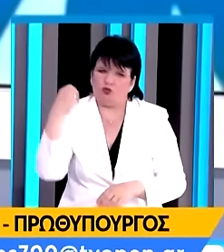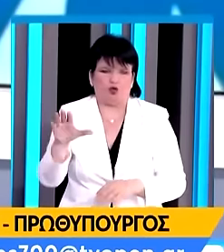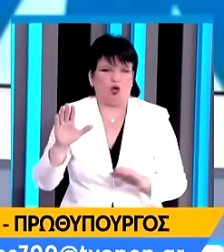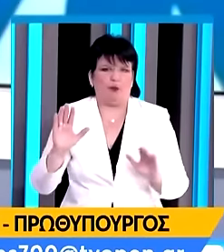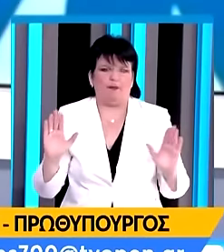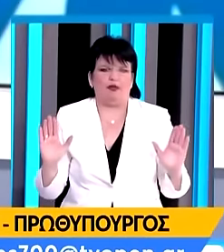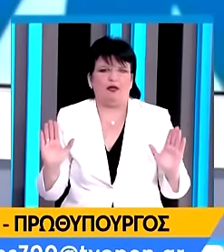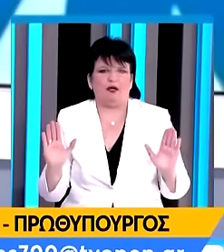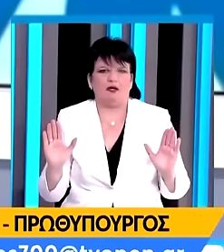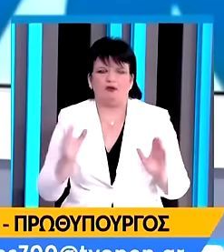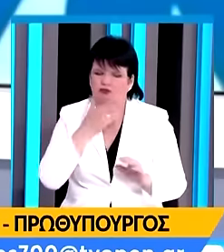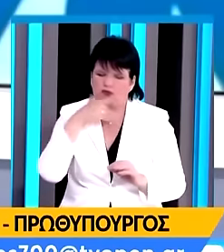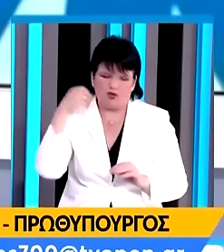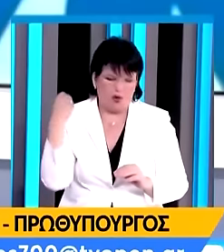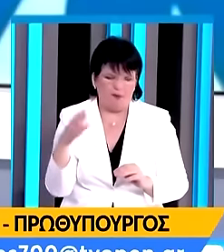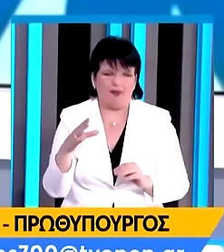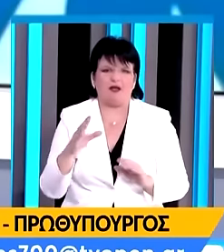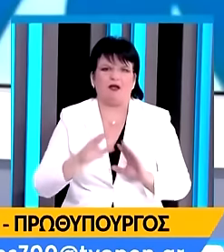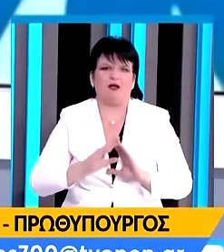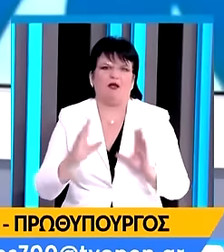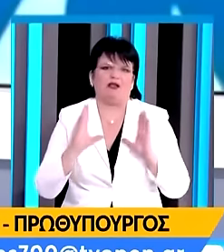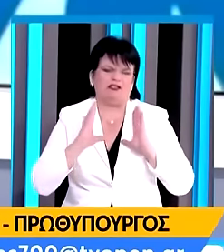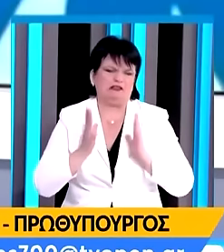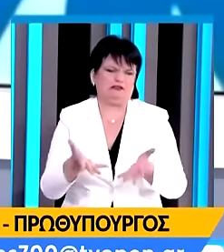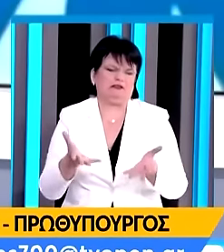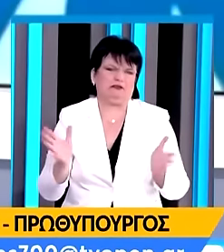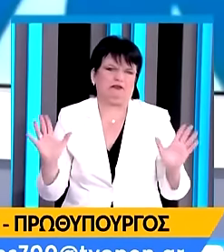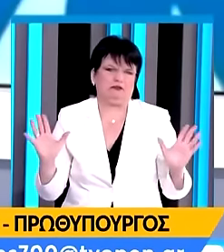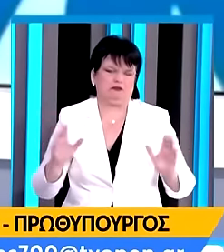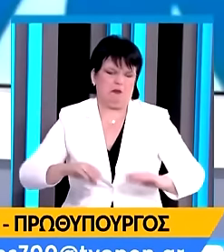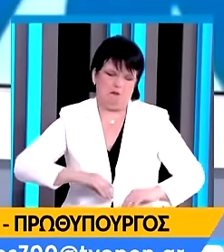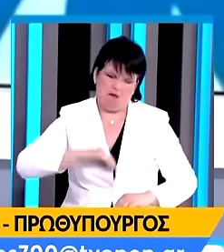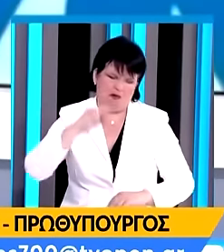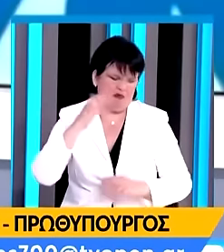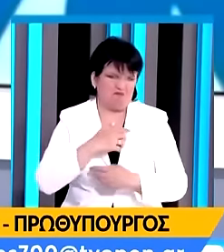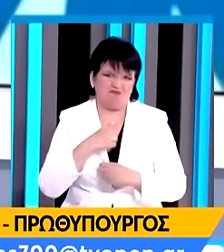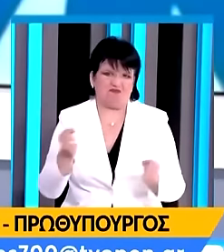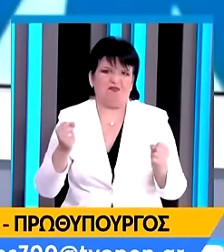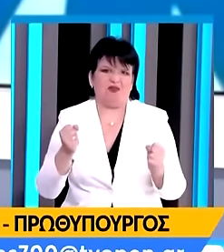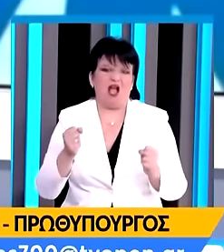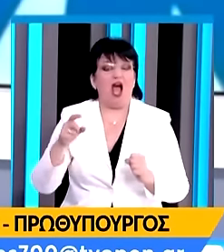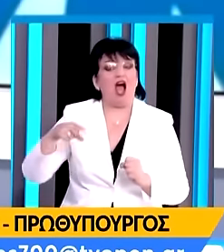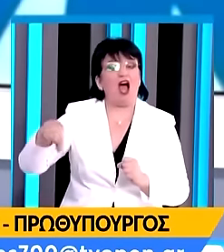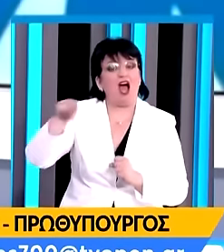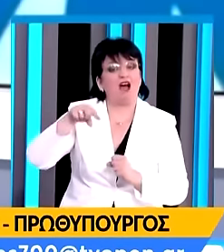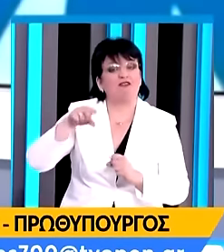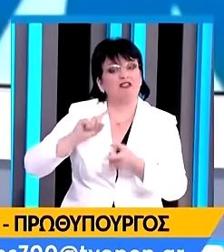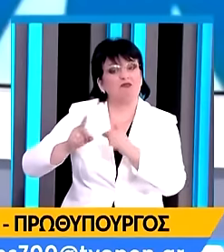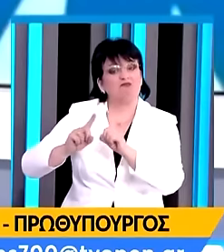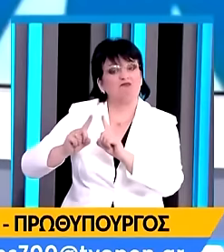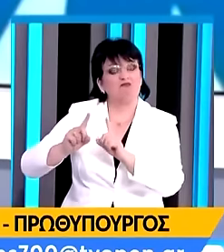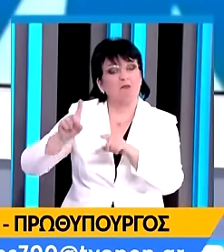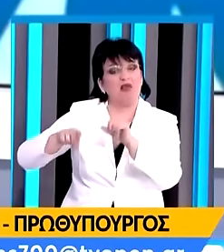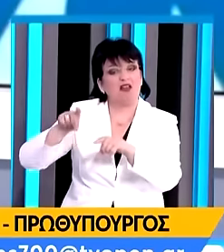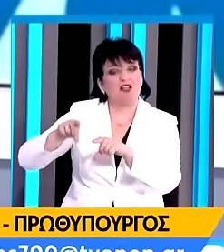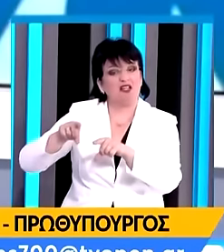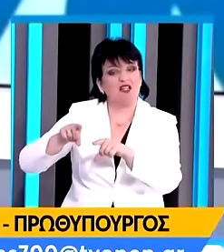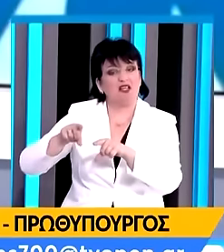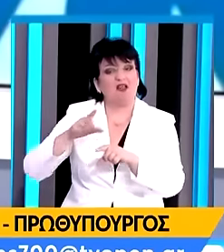λέγονται αυτά τα πράγματα. Είναι βαθιά προσβλητικά και για εμένα προσωπικά. Και βέβαια αυτοί οι οποίοι επιμένουν να επανέρχονται στο